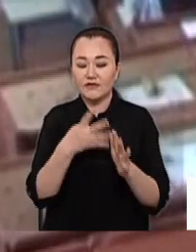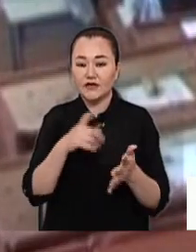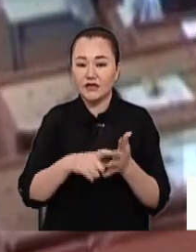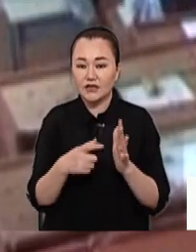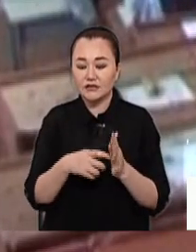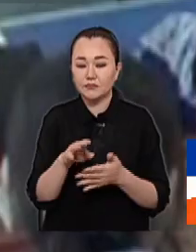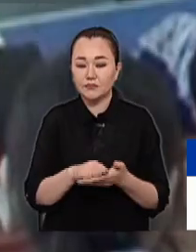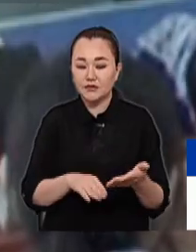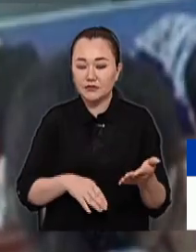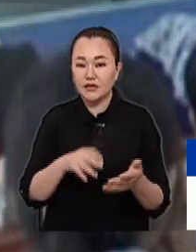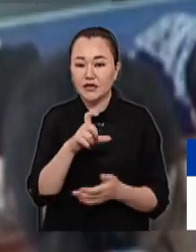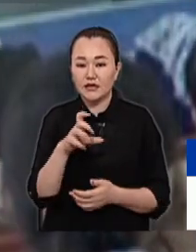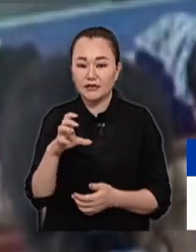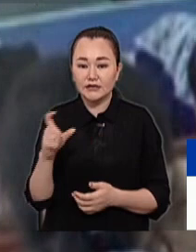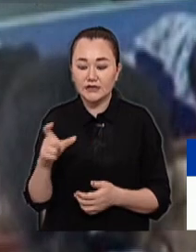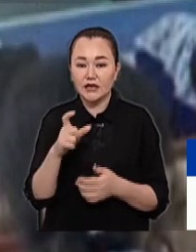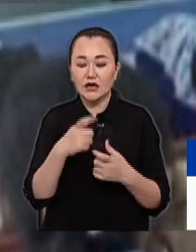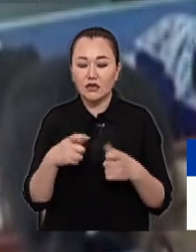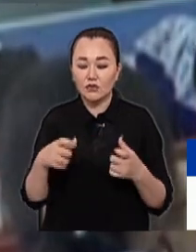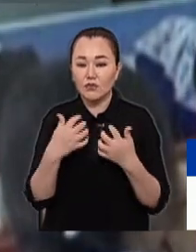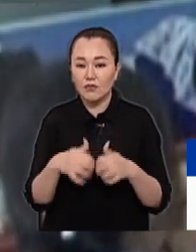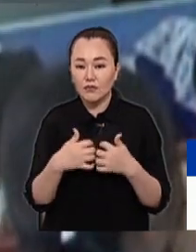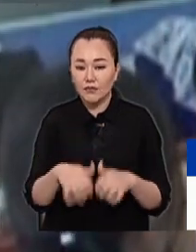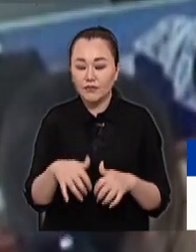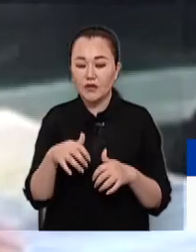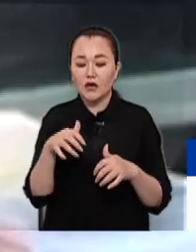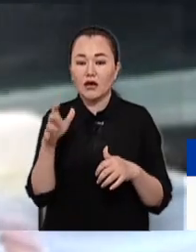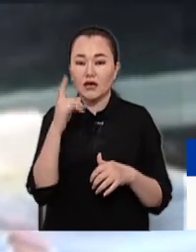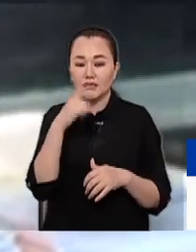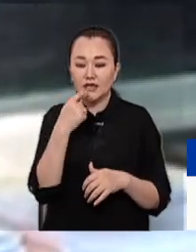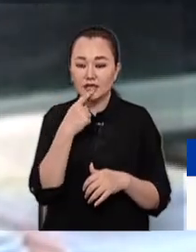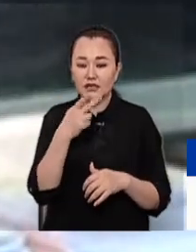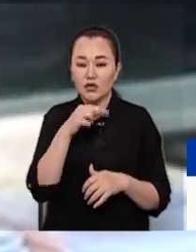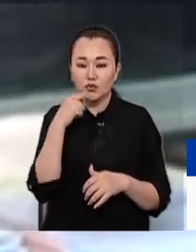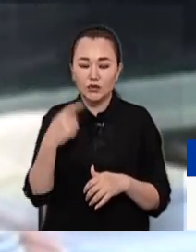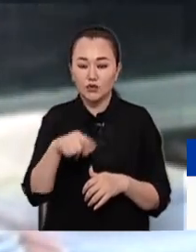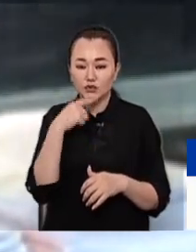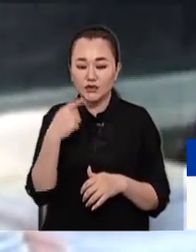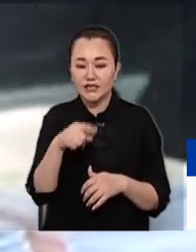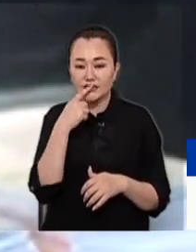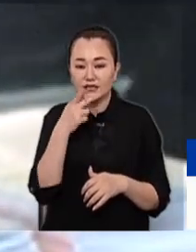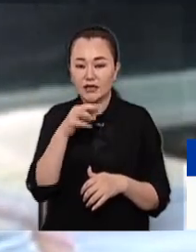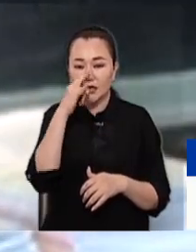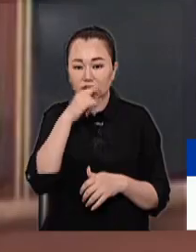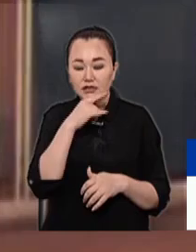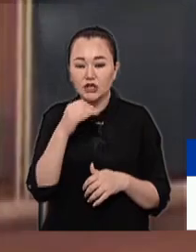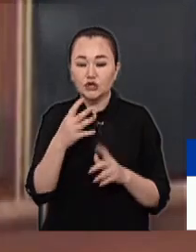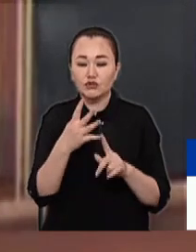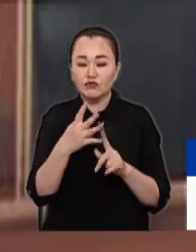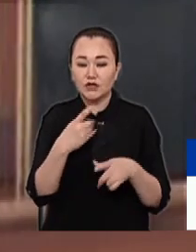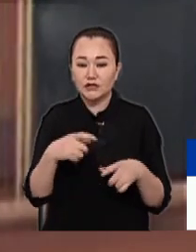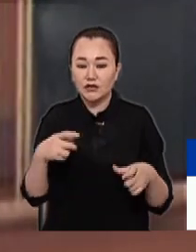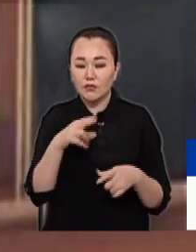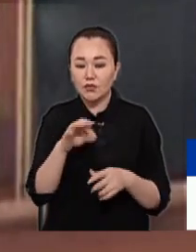Девятиклассники письменно сдадут эссе, контрольную по математике, казахский язык для русских школ и русский язык для казахских. И четвертый экзамен